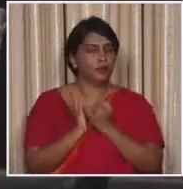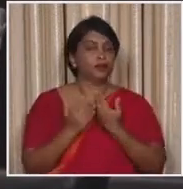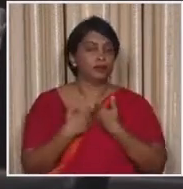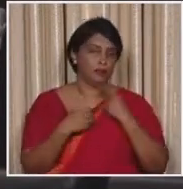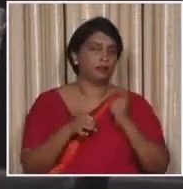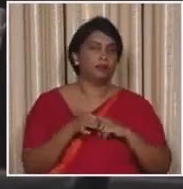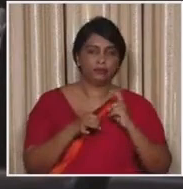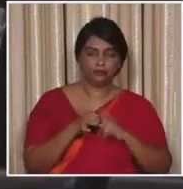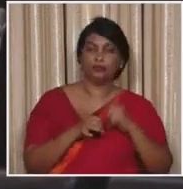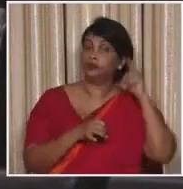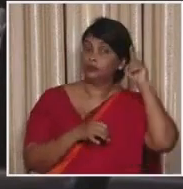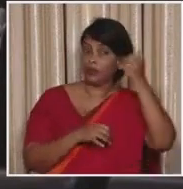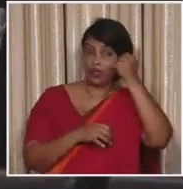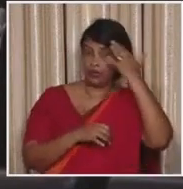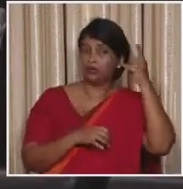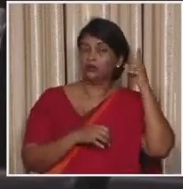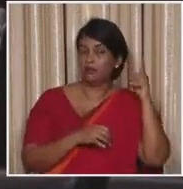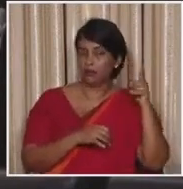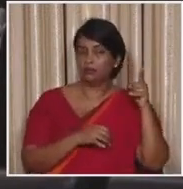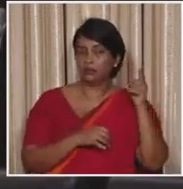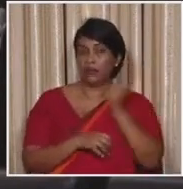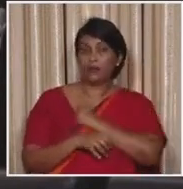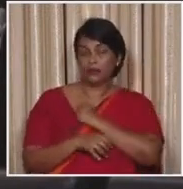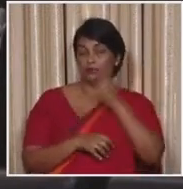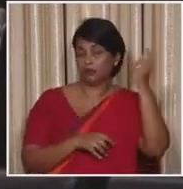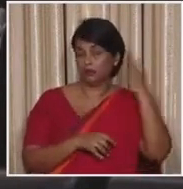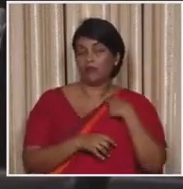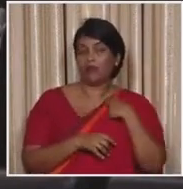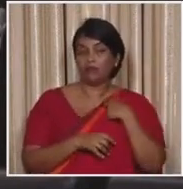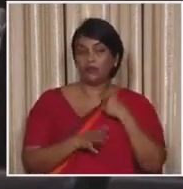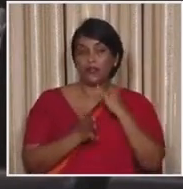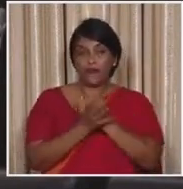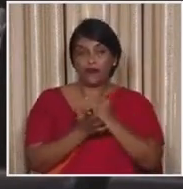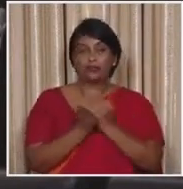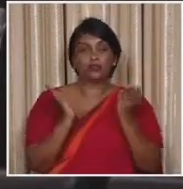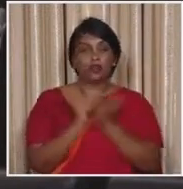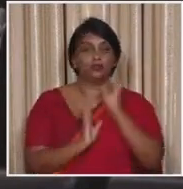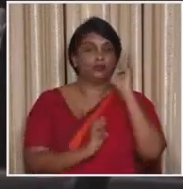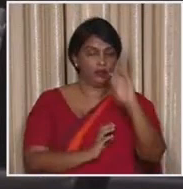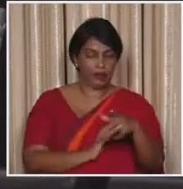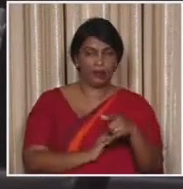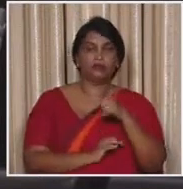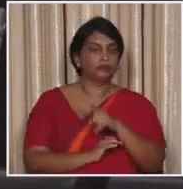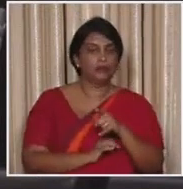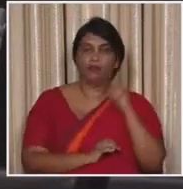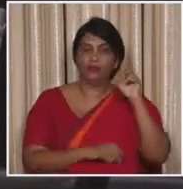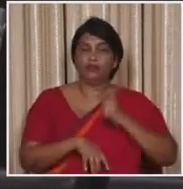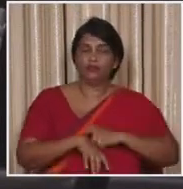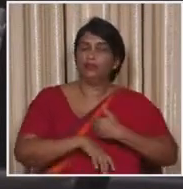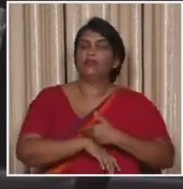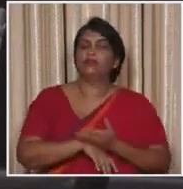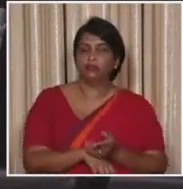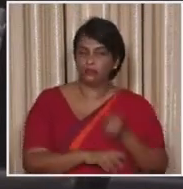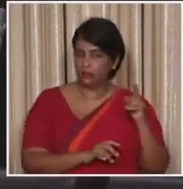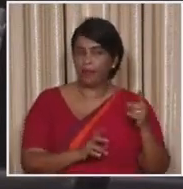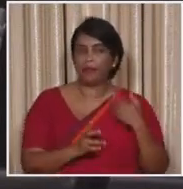விடயங்கள் நடக்கலாம். எவ்வாறாயினும் தற்போதுள்ள நிலைமையில் 100% மோசடிகளை நிறுத்த முடியாதுள்ளது. அதனை முற்றாக